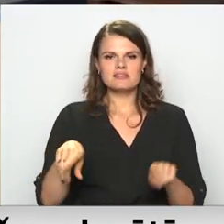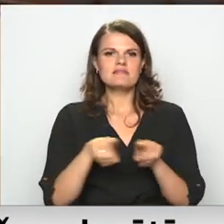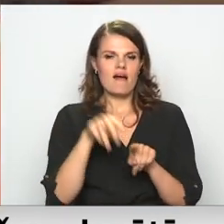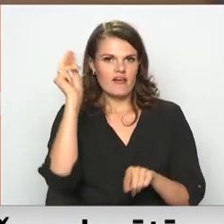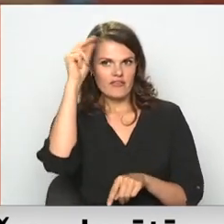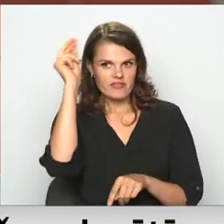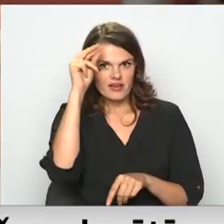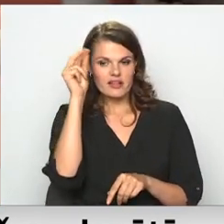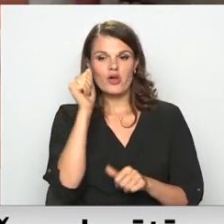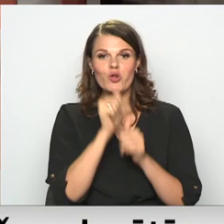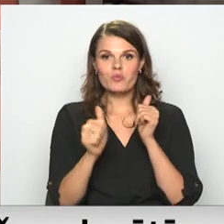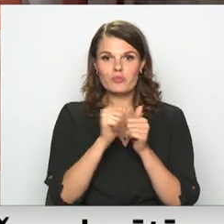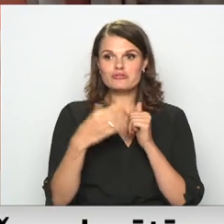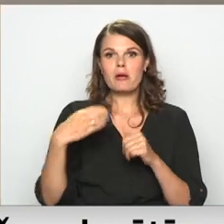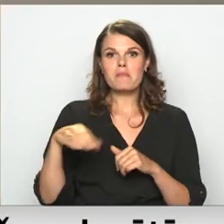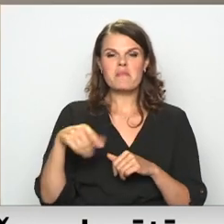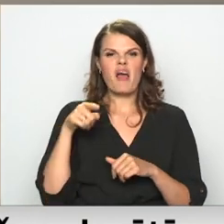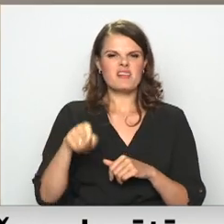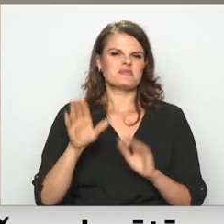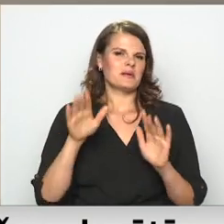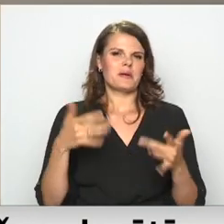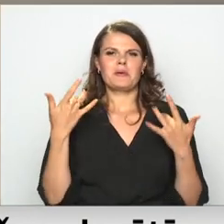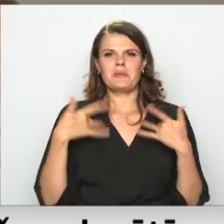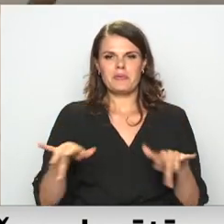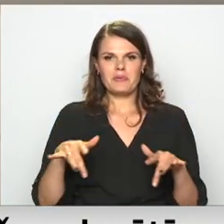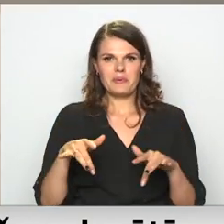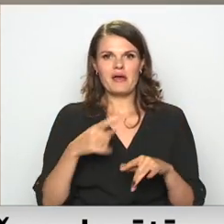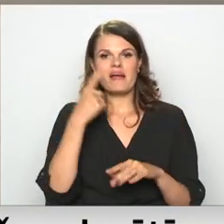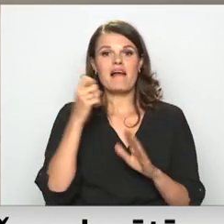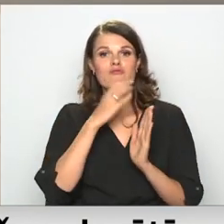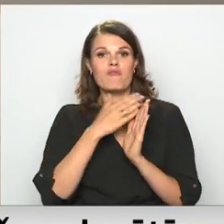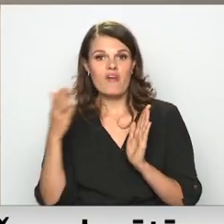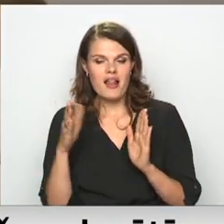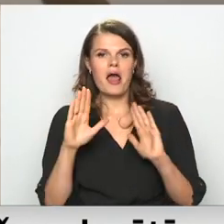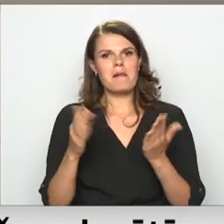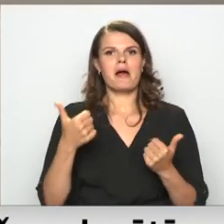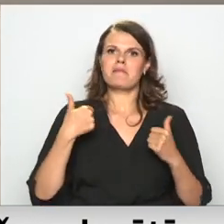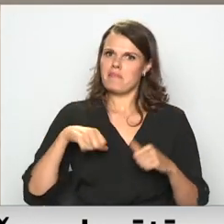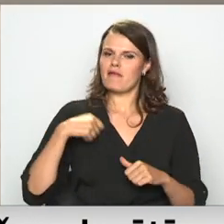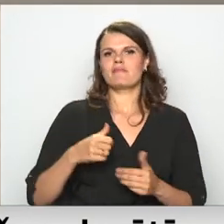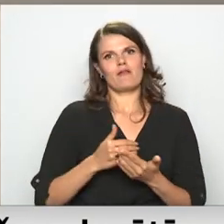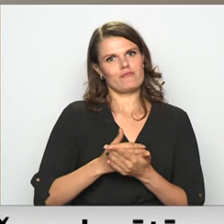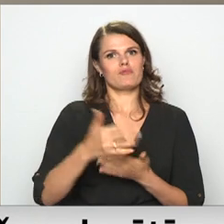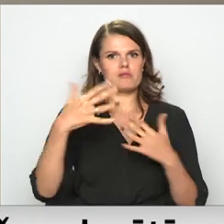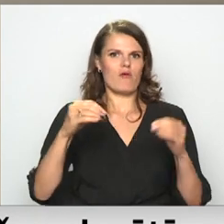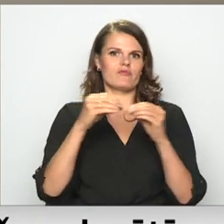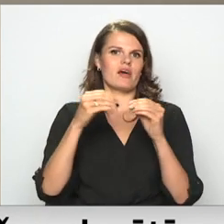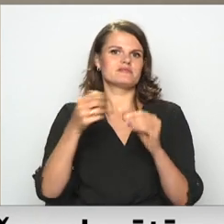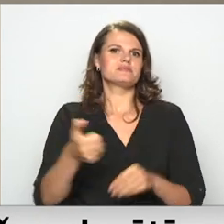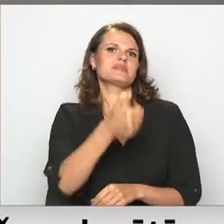Kā tas nereti notiek, māsīca aizgāja no vingrošanas gadu vēlāk. Savukārt Arina šajā sportā jau ir ap 10